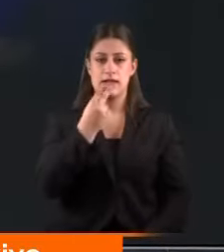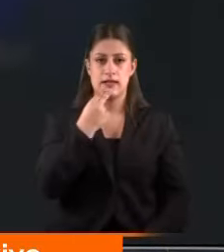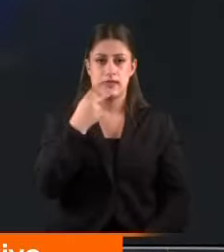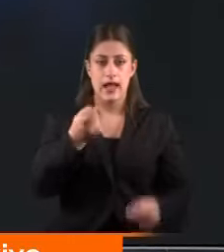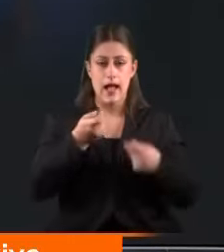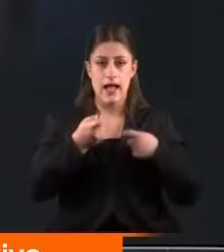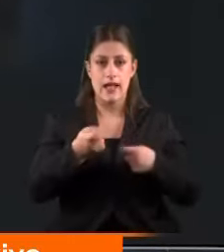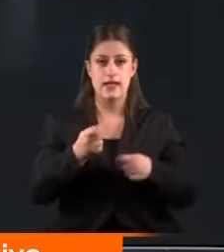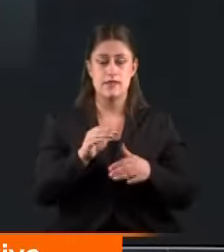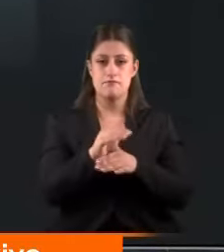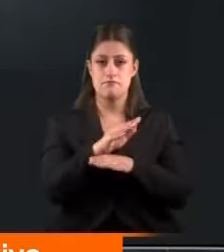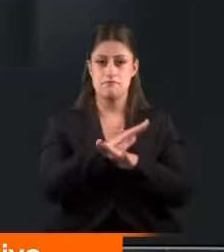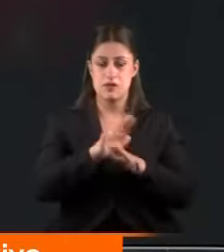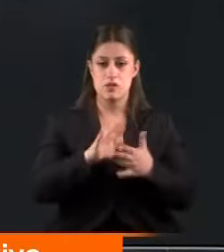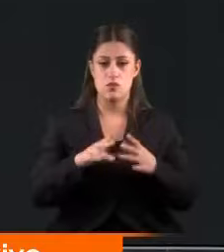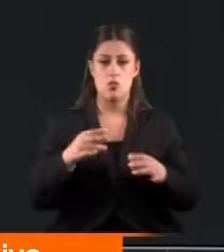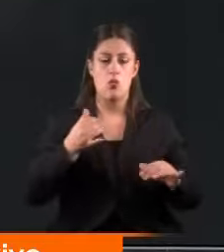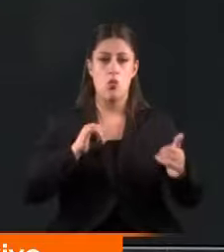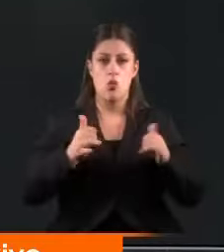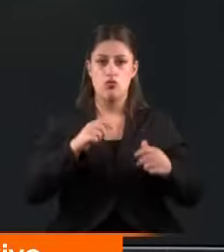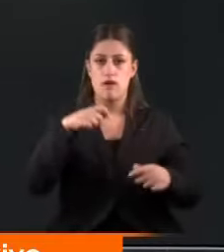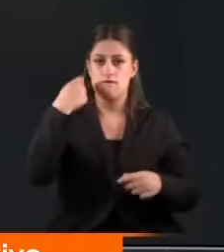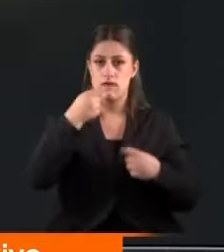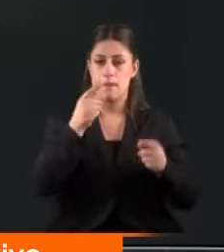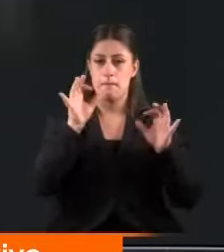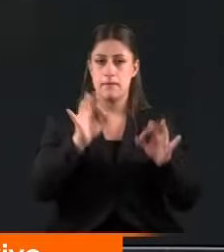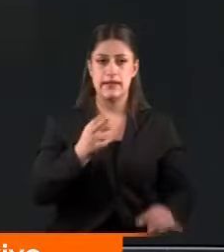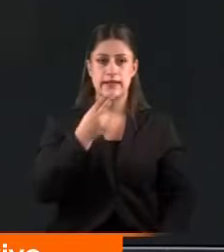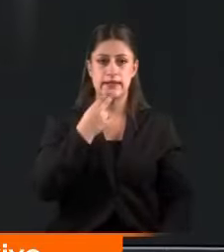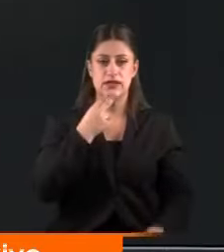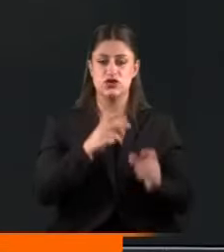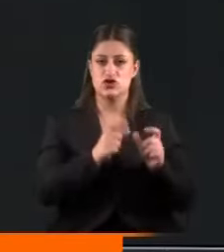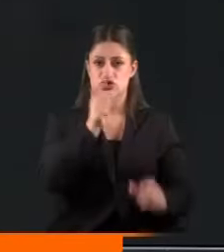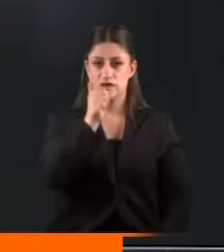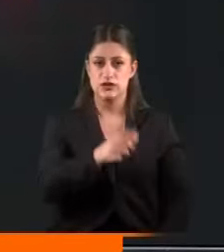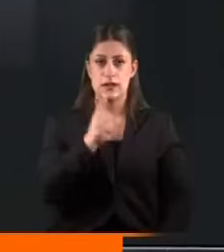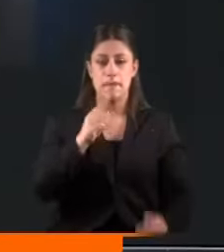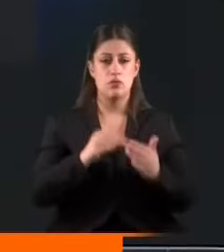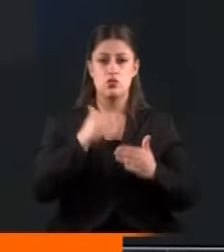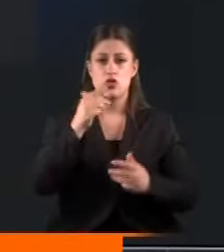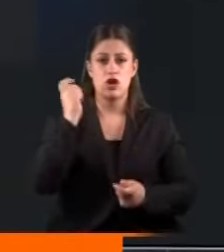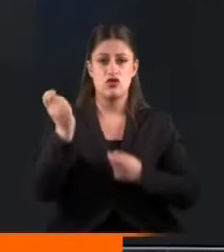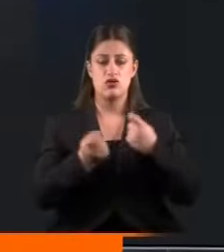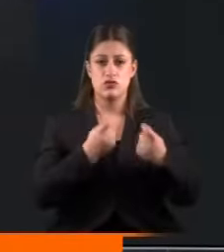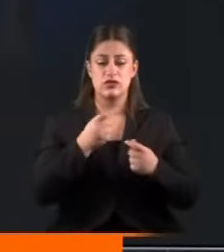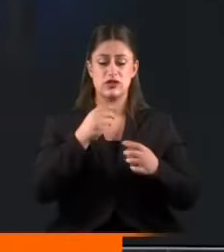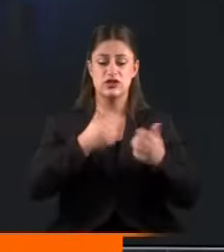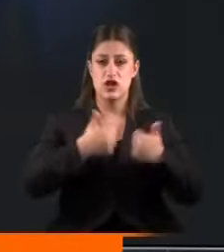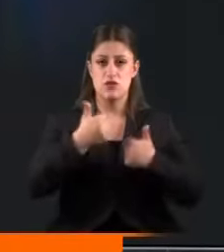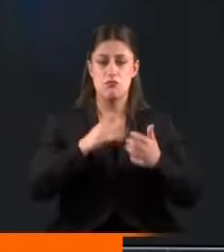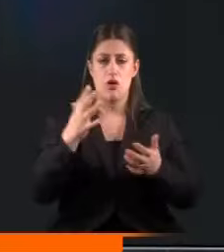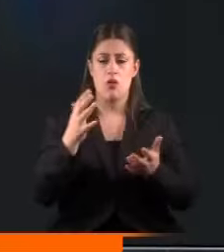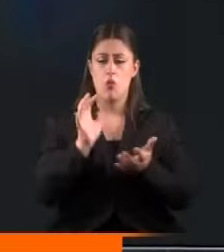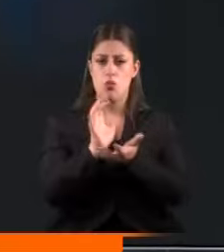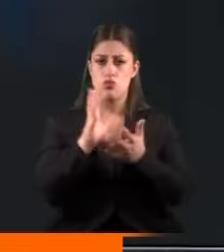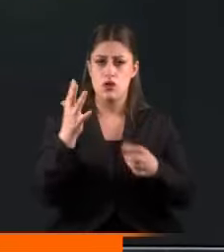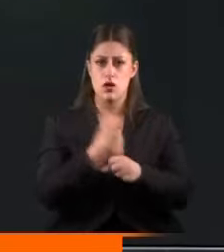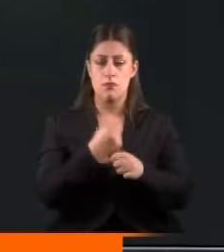hayatını tamamladıktan sonra modellik ve oyunculuk yapmaya başlayan Çiçek birçok yarışmada derece aldı, ödüller kazandı ama yine